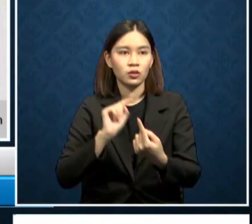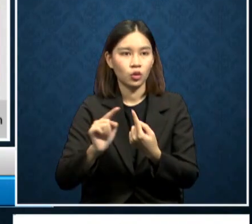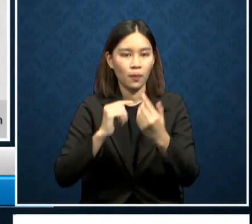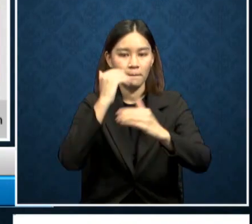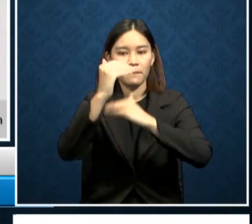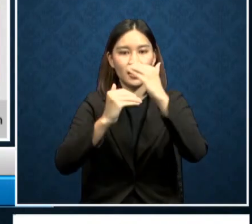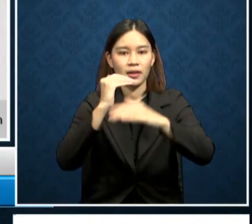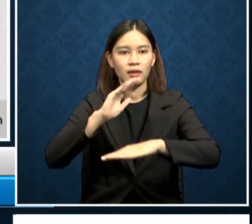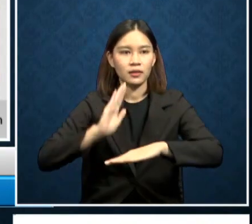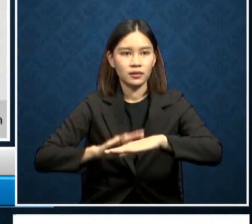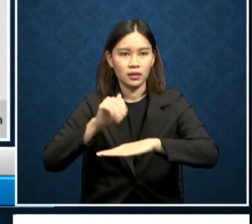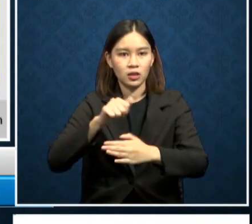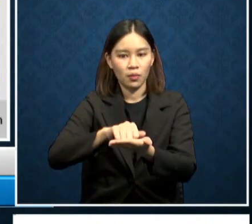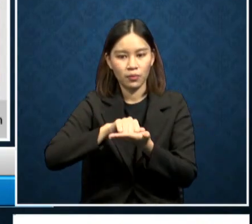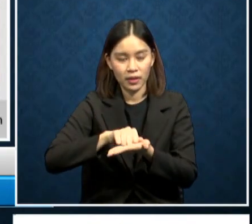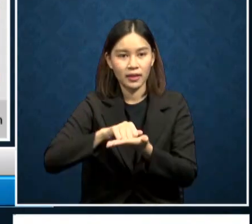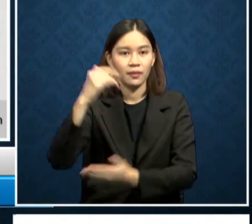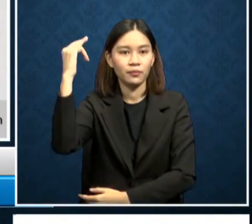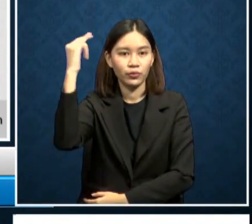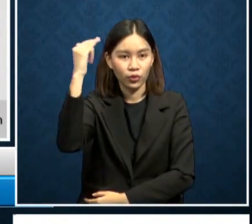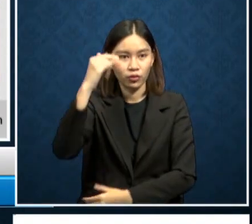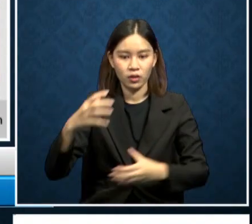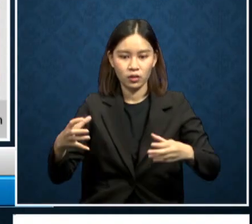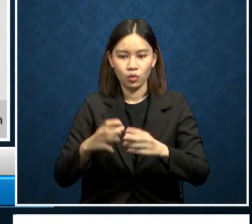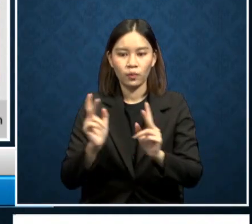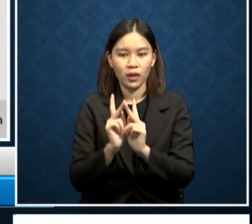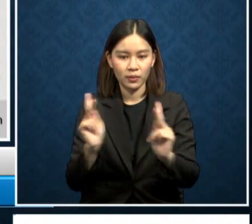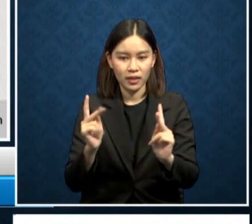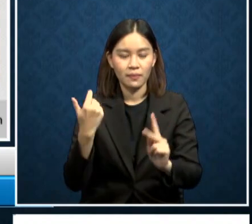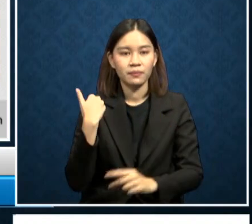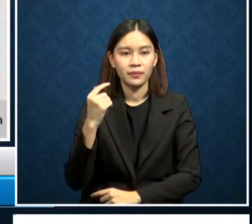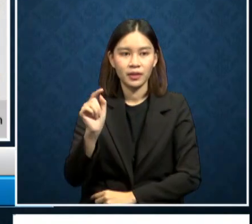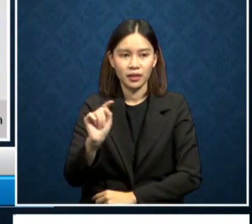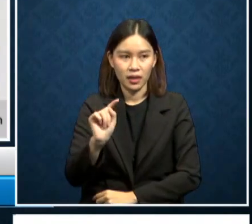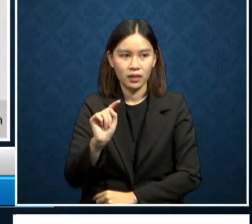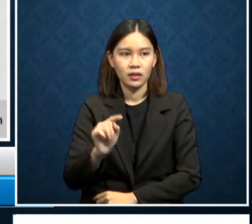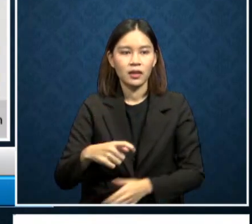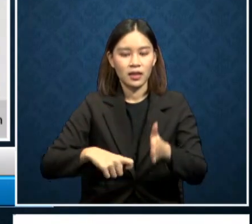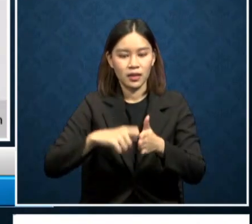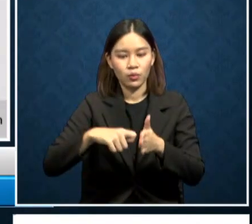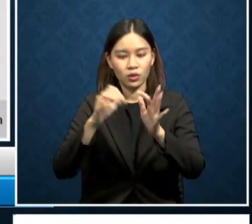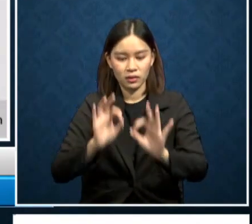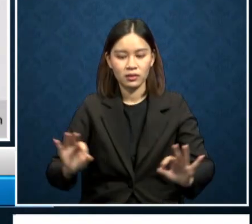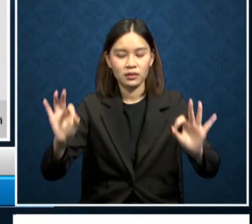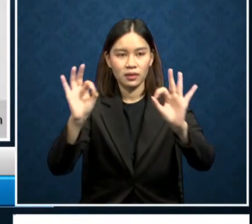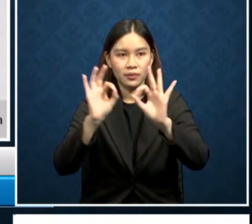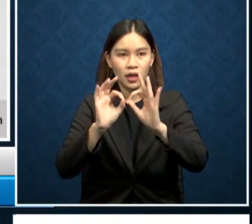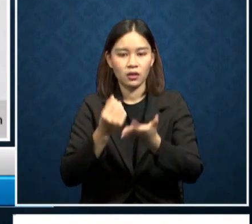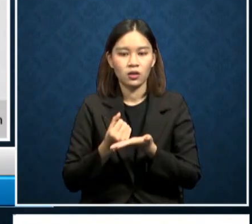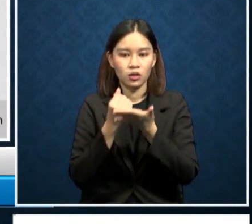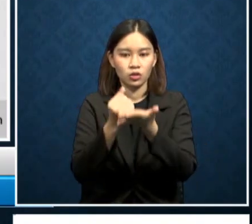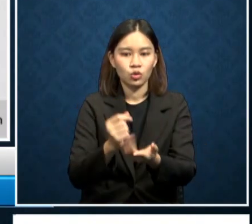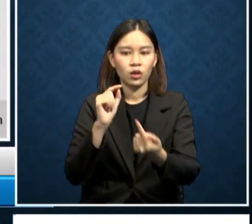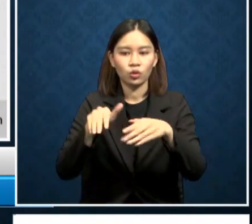พัฒนาศักยภาพบริการเดือนอากาศคณะกรรมาธิการพบว่ามีปัจจัยสำคัญที่จะช่วยเพิ่ม